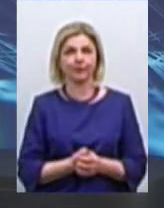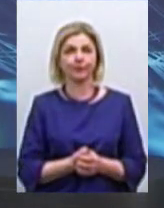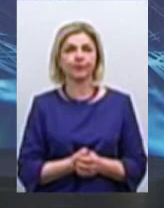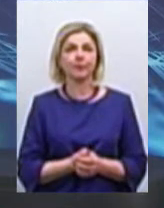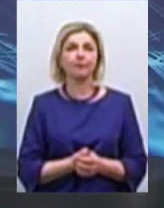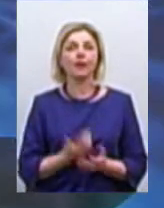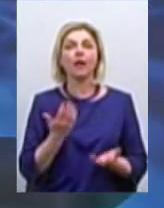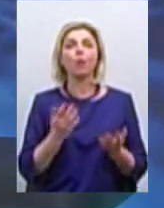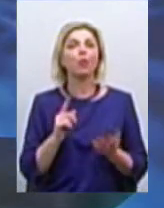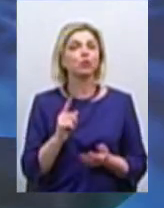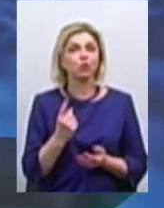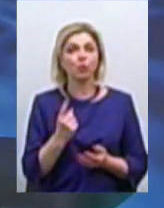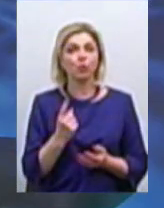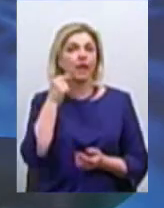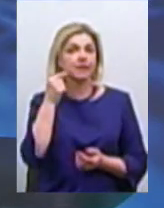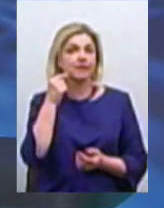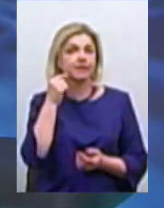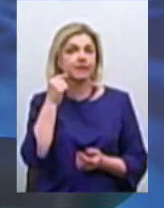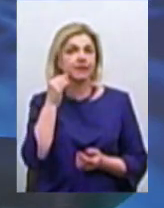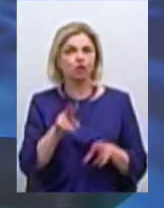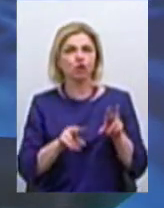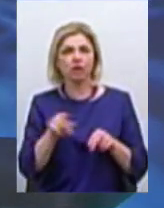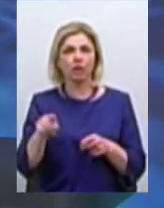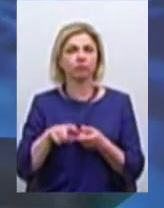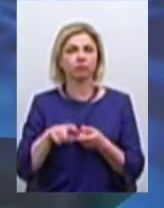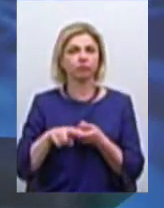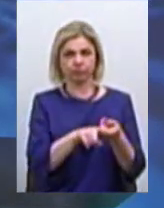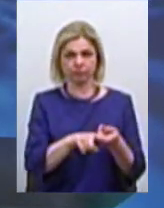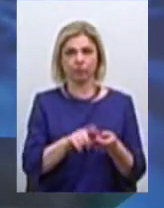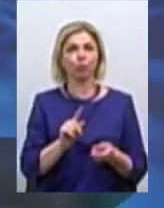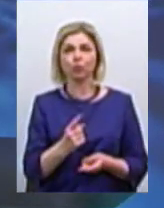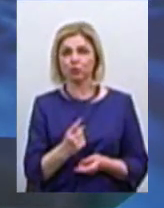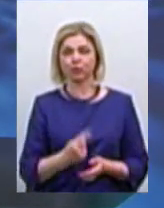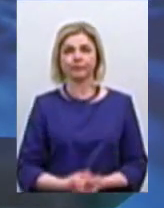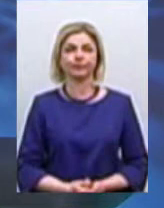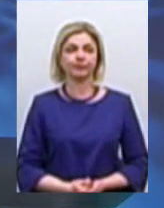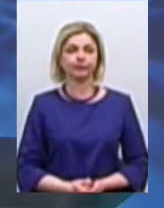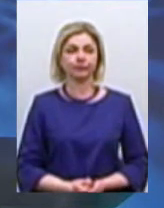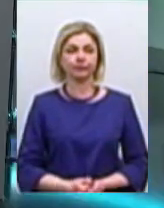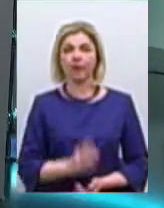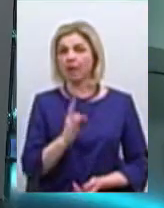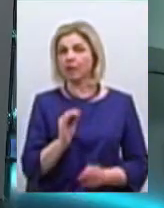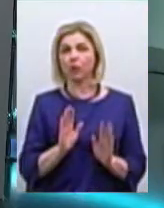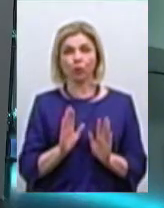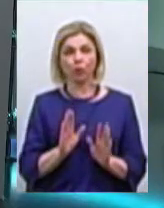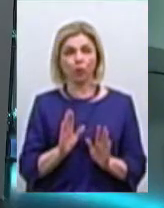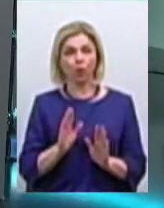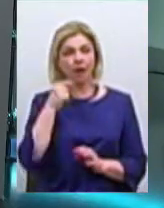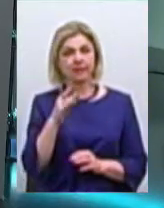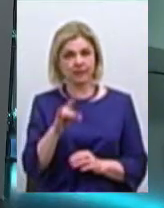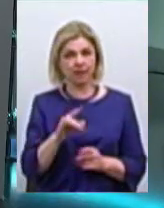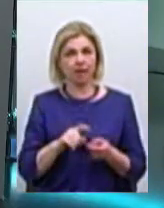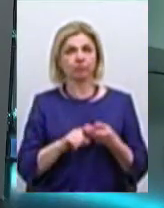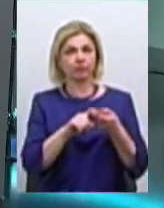Інна Едмундівна, чому саме лисиці вважаються переносчиками сказу? Ну, не тільки лисиці вважаються